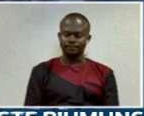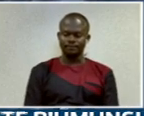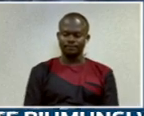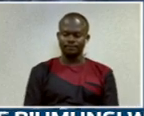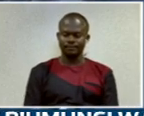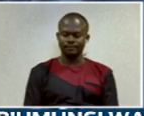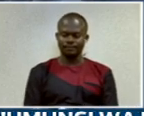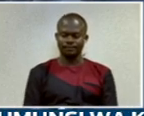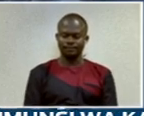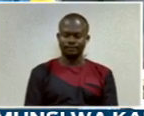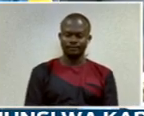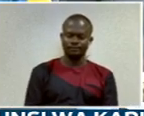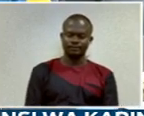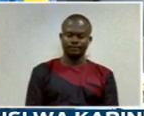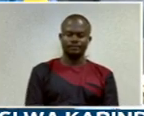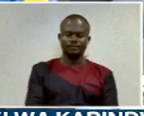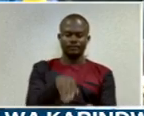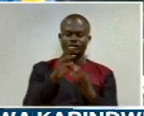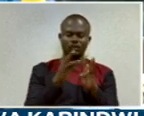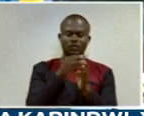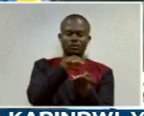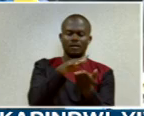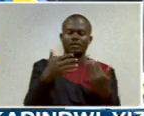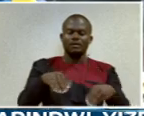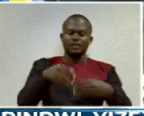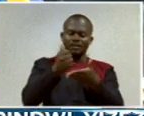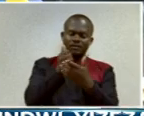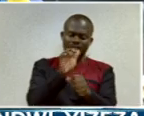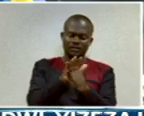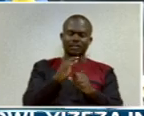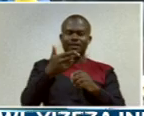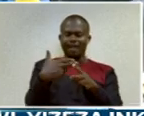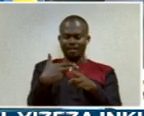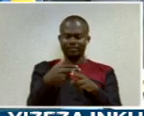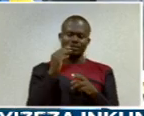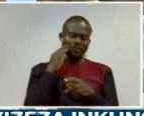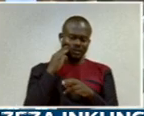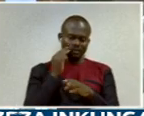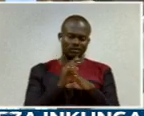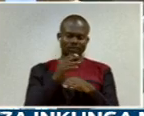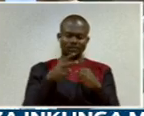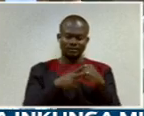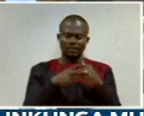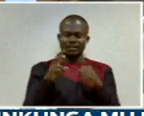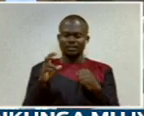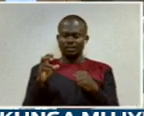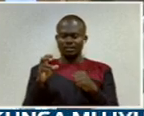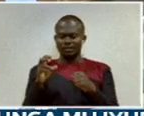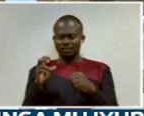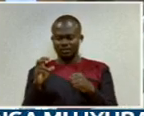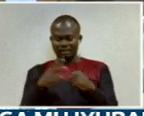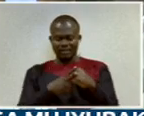It is our first priority. Banki y'isi imaze kugira uruhare rubarizwa mu gaciro ka miliyoni zirenga